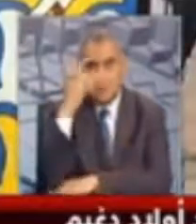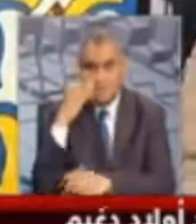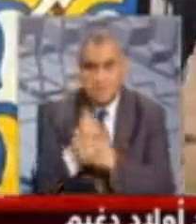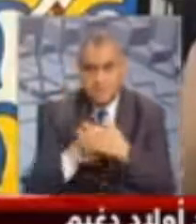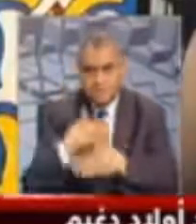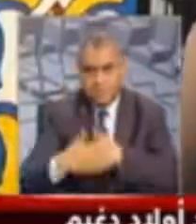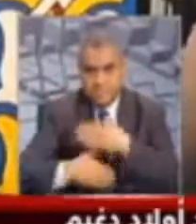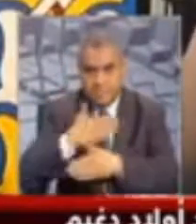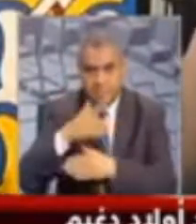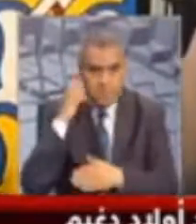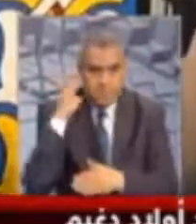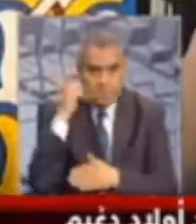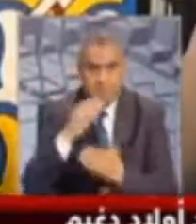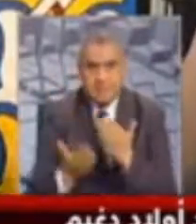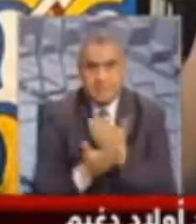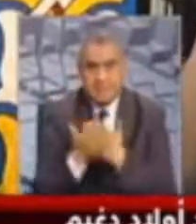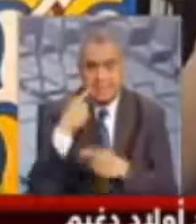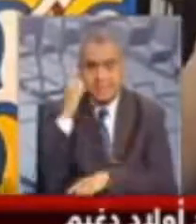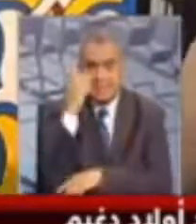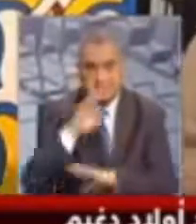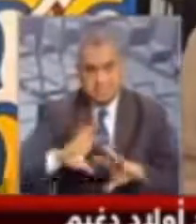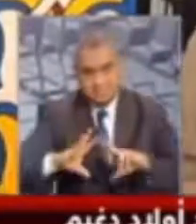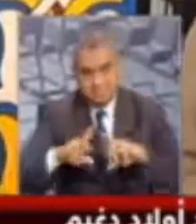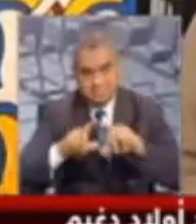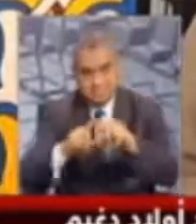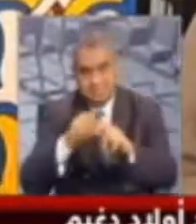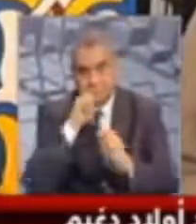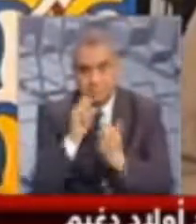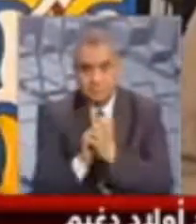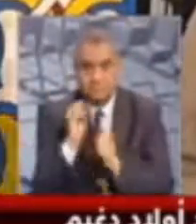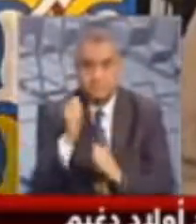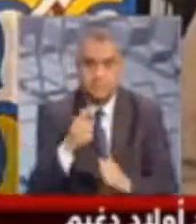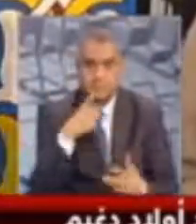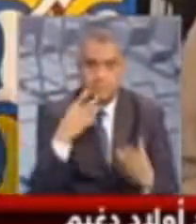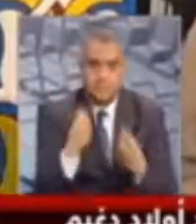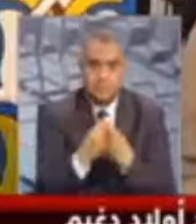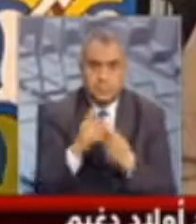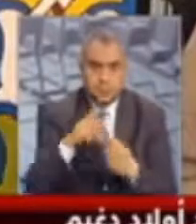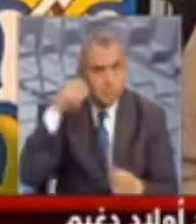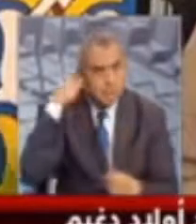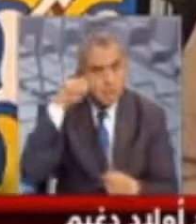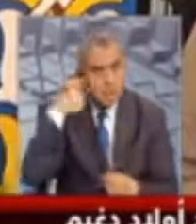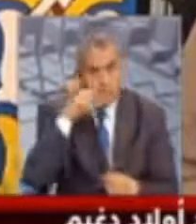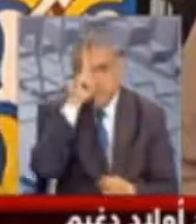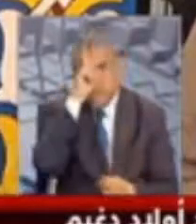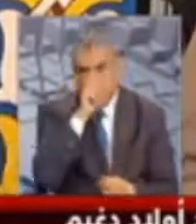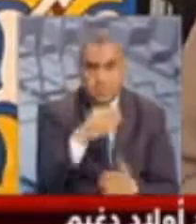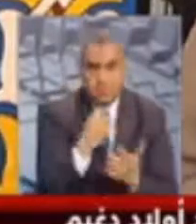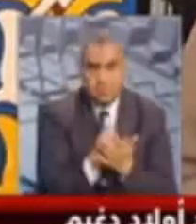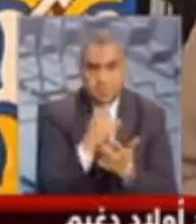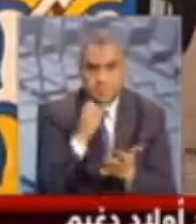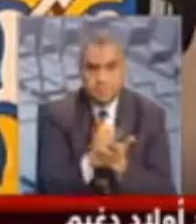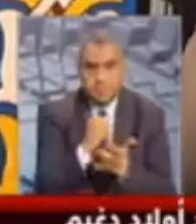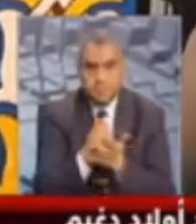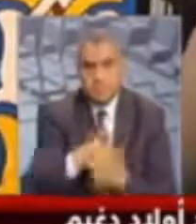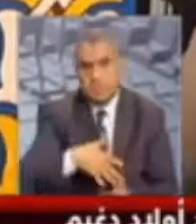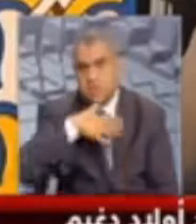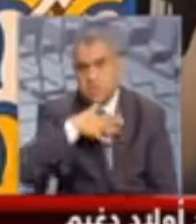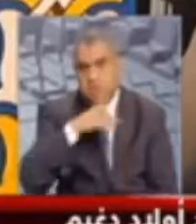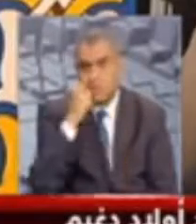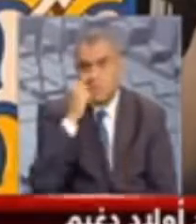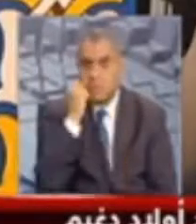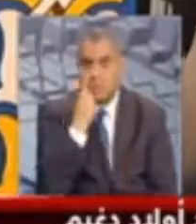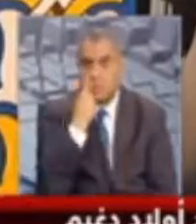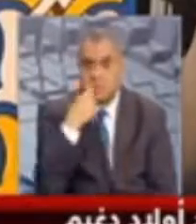بعد إحلاله وتجديده. بالفعل مع معالي وزير الأوقاف قام السيد الشيخ نصر